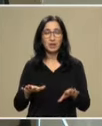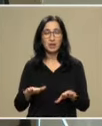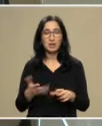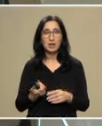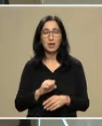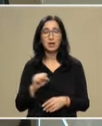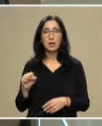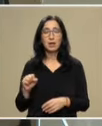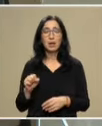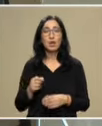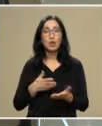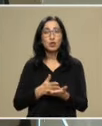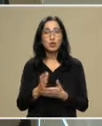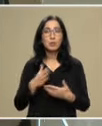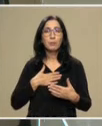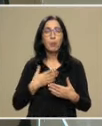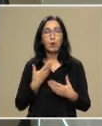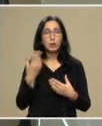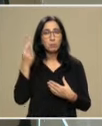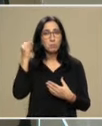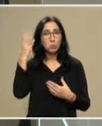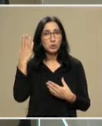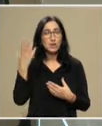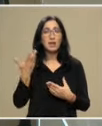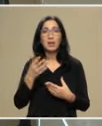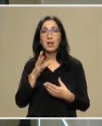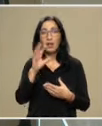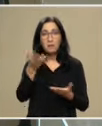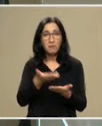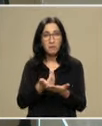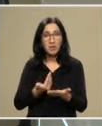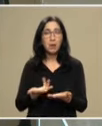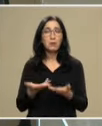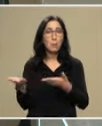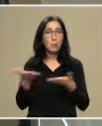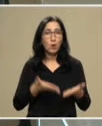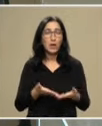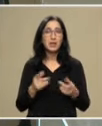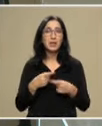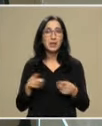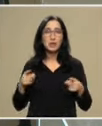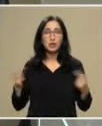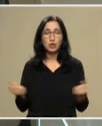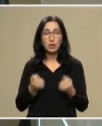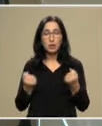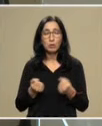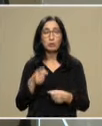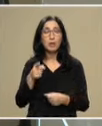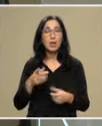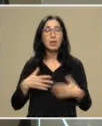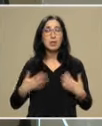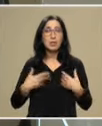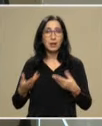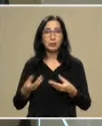и чрез мое познание, чрез, нали, викам ги, поканя ги на различни дейности и те с радост